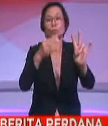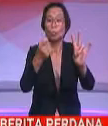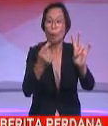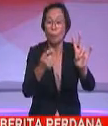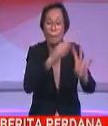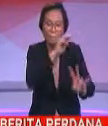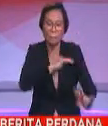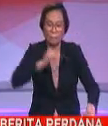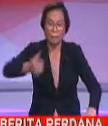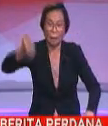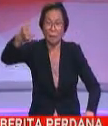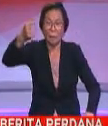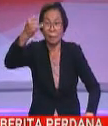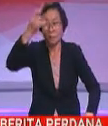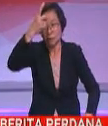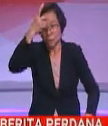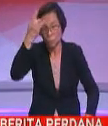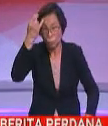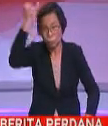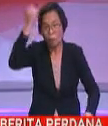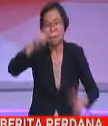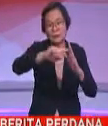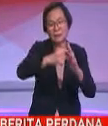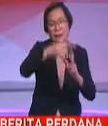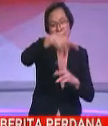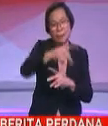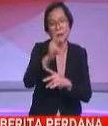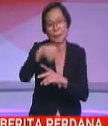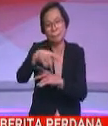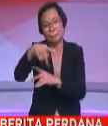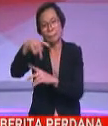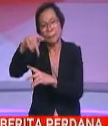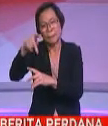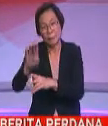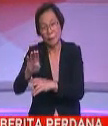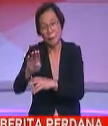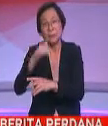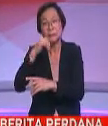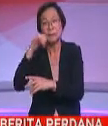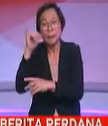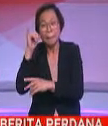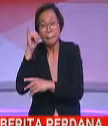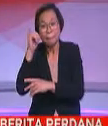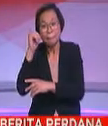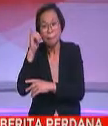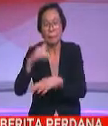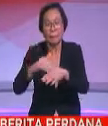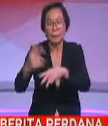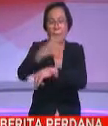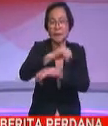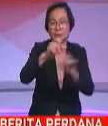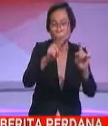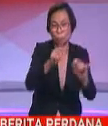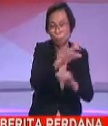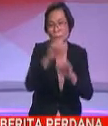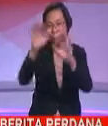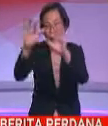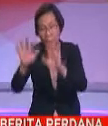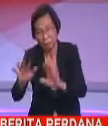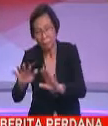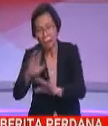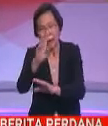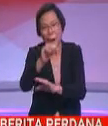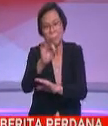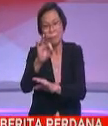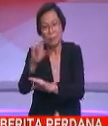bahawa akan dilaksanakan PKPB pada 9 bulan, iaitu semalam. Maka pada hari Sabtu dan hari Ahad, MFL